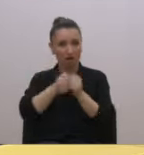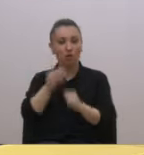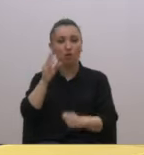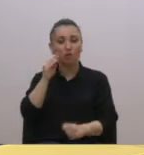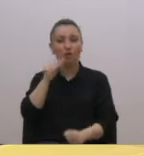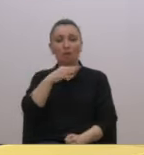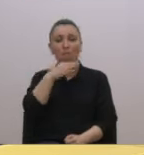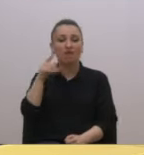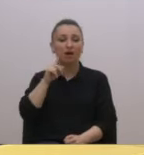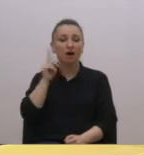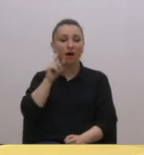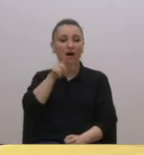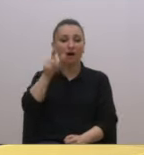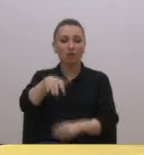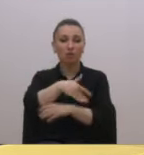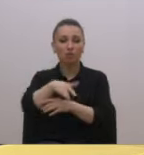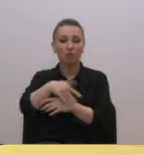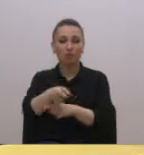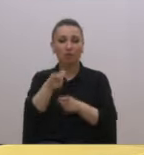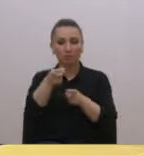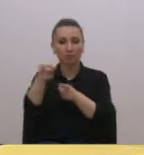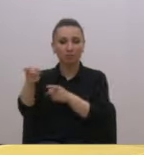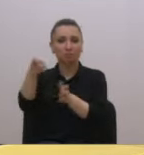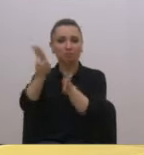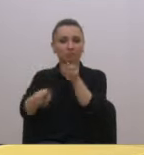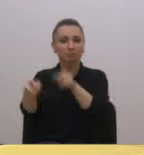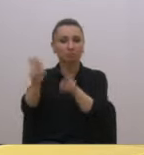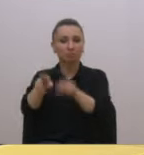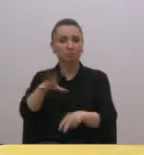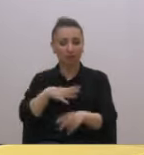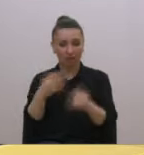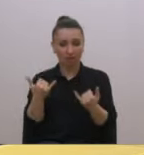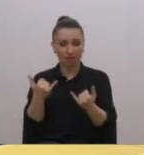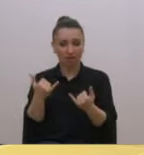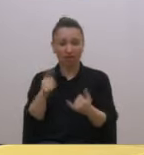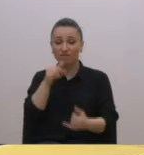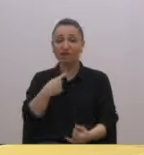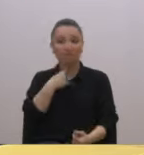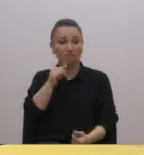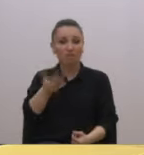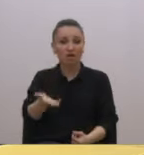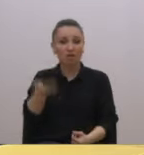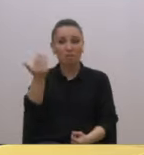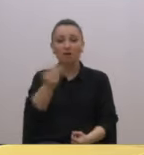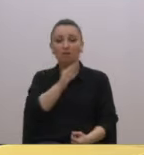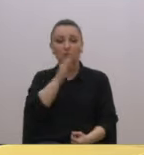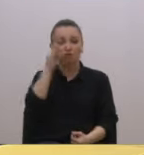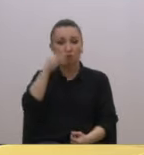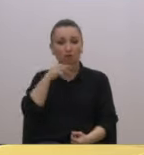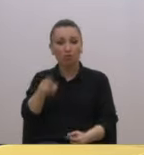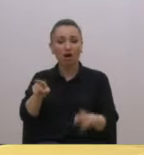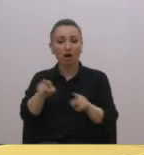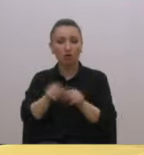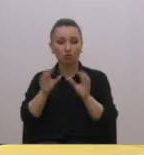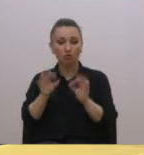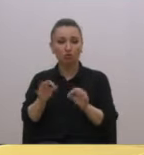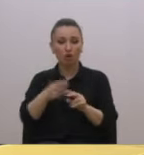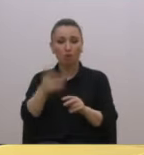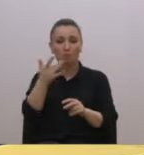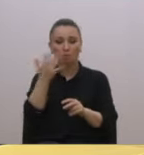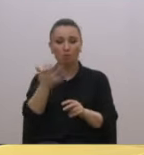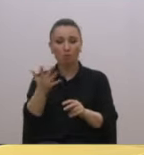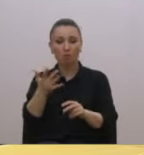ბევრი ახალგაზრდა ქუჩაში ჩაცხრილეს და ისინი დღეს ვერცხლს იღებენ და მათი მშობლებიც არიან სწორედ ამათი